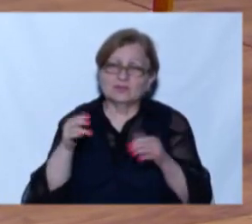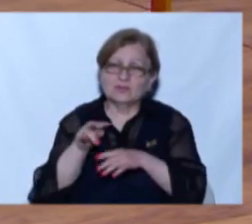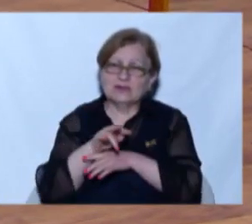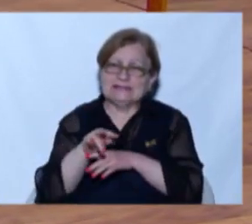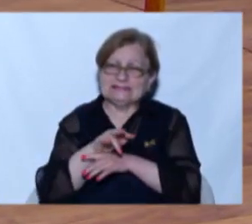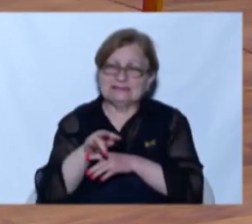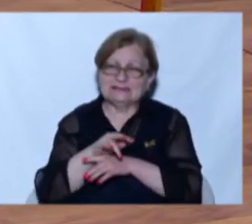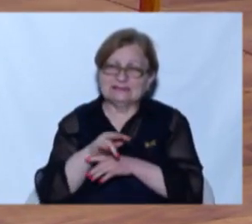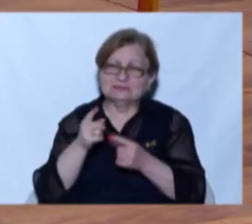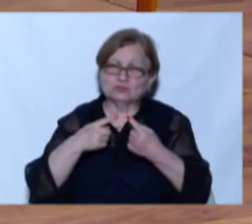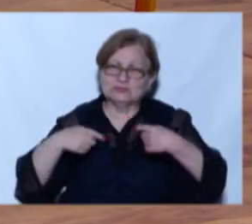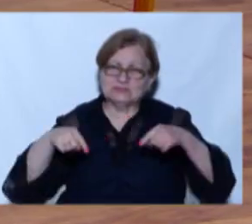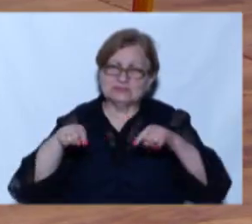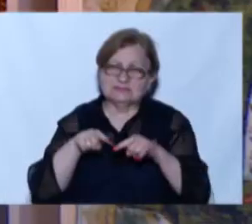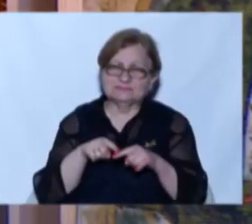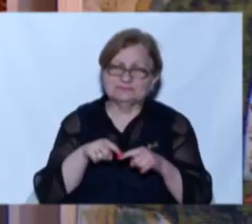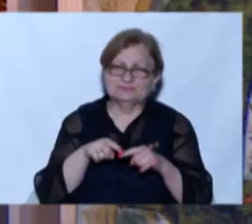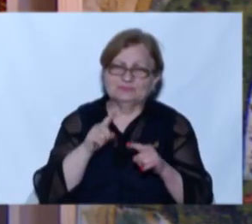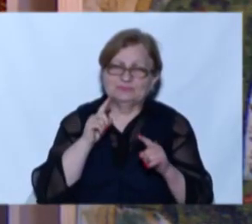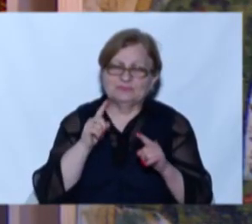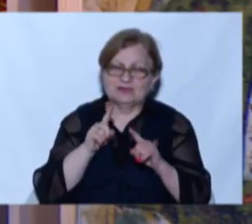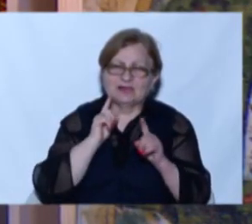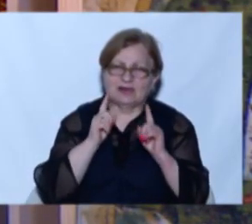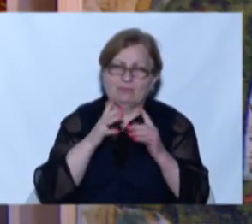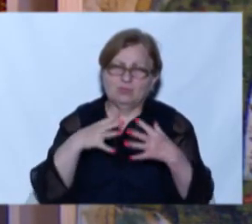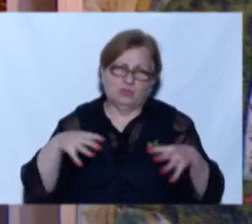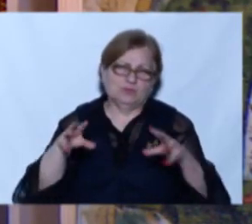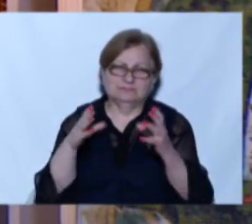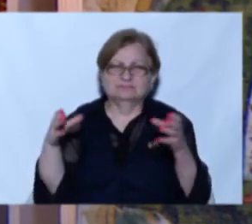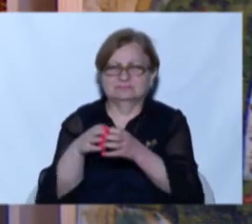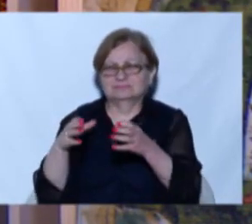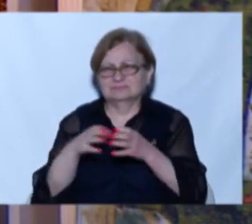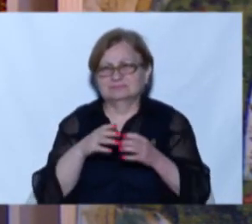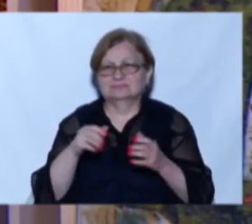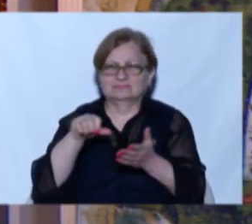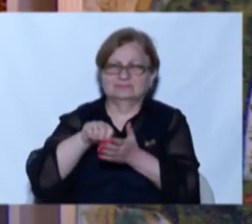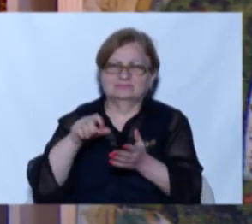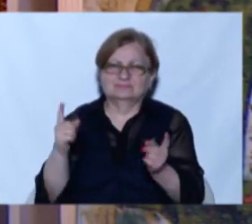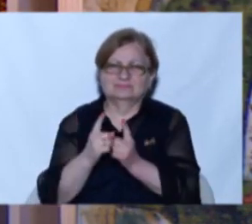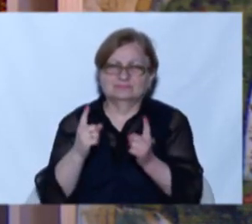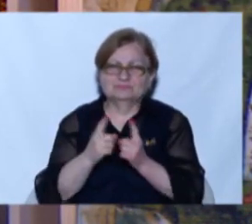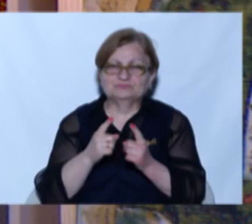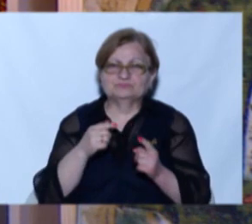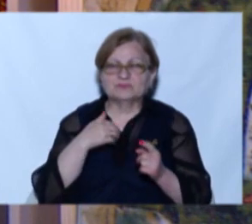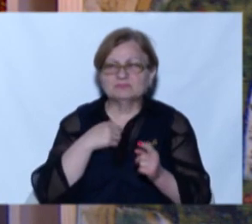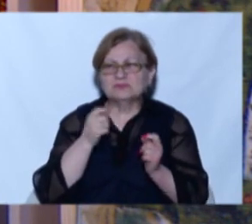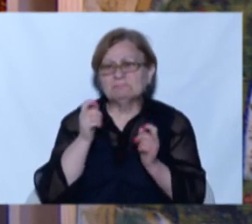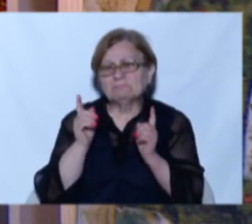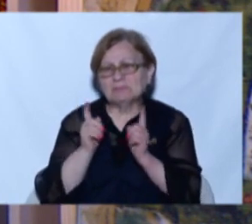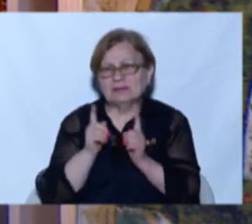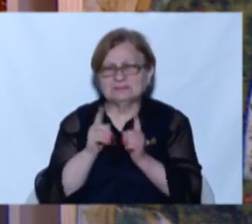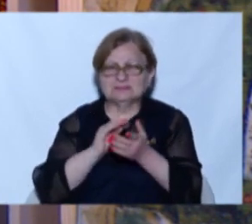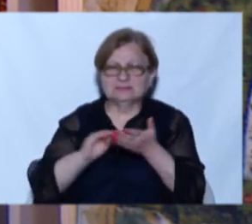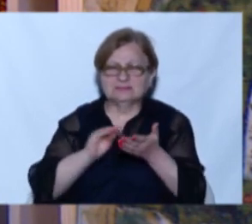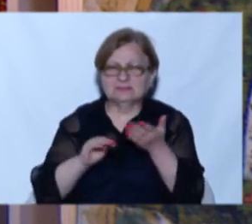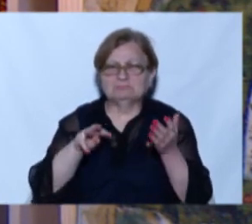ლიტერატურული წრის კრებული. ამ დროს მინიატურებს წერდი ძალიან სენტიმენტალურს